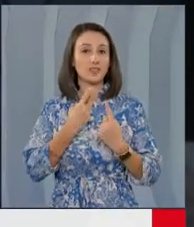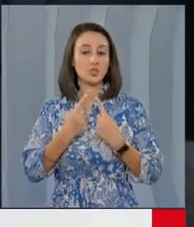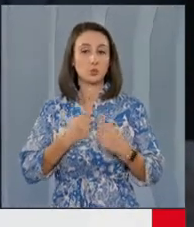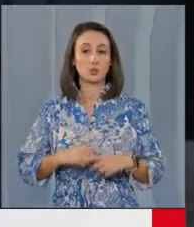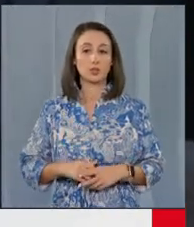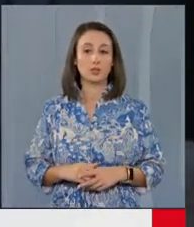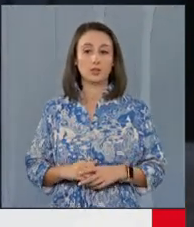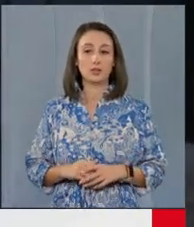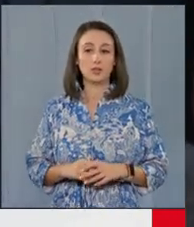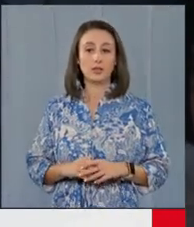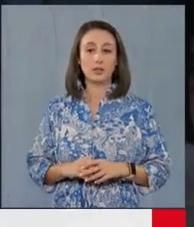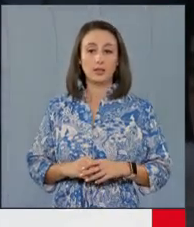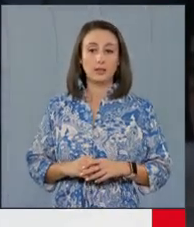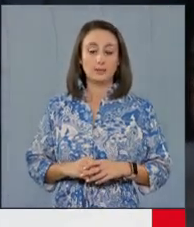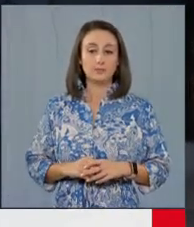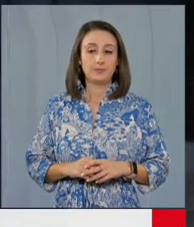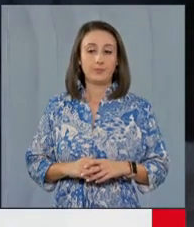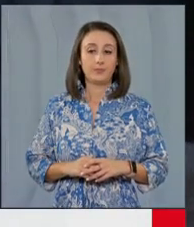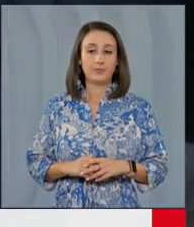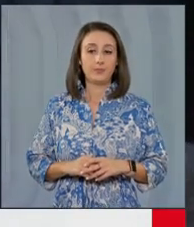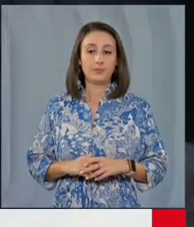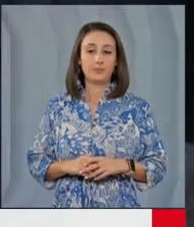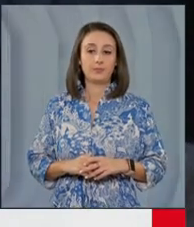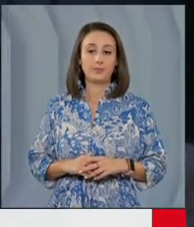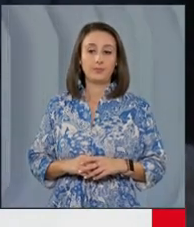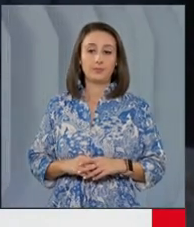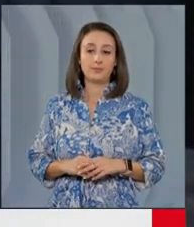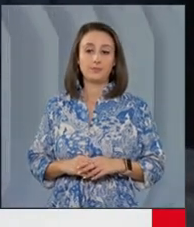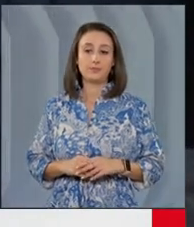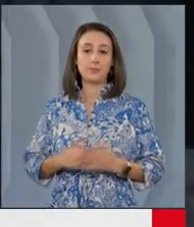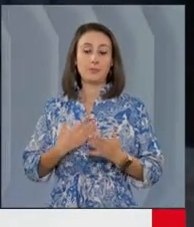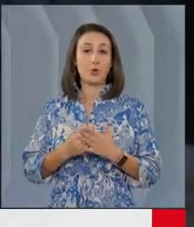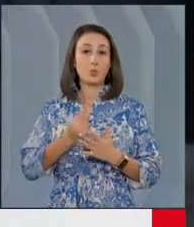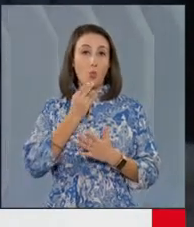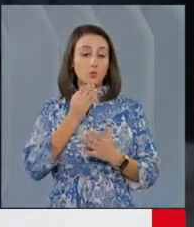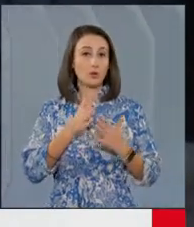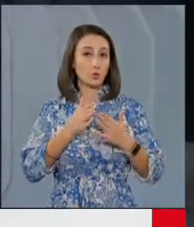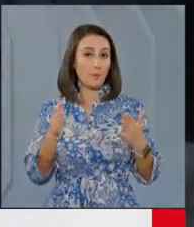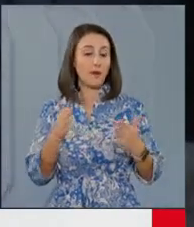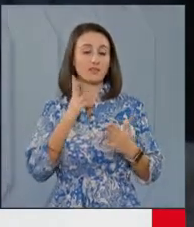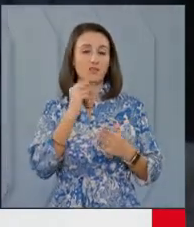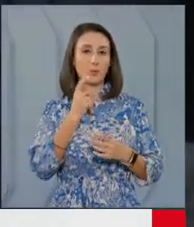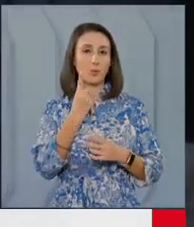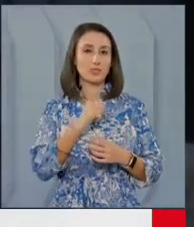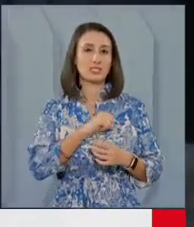Acolo se discută în așa fel încât pentru consumatorii mari să discutăm despre un singur preț.